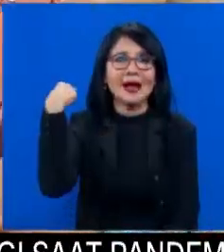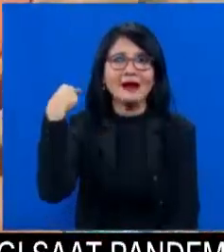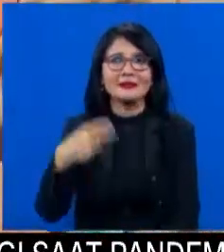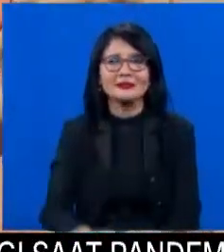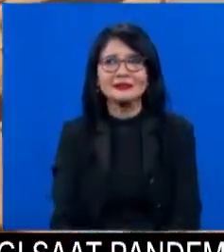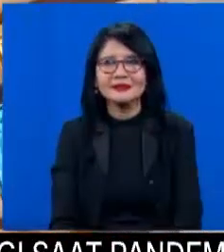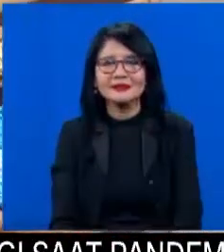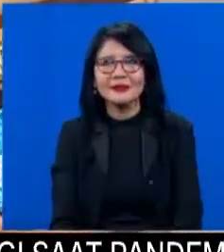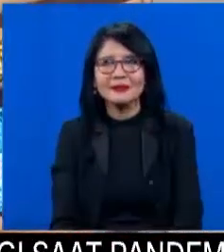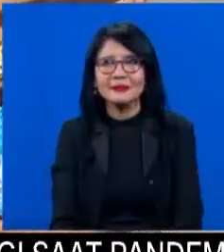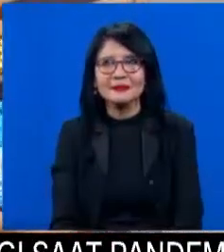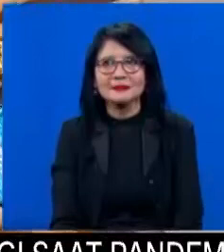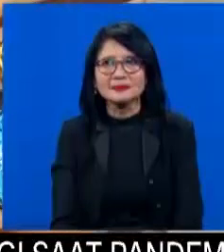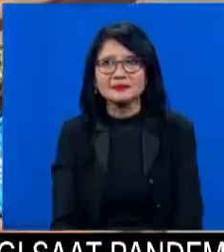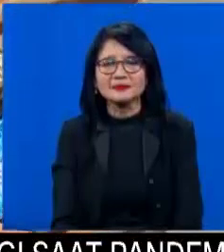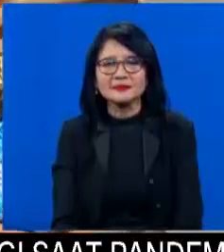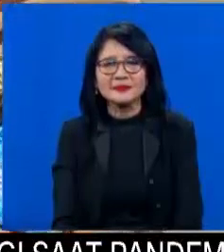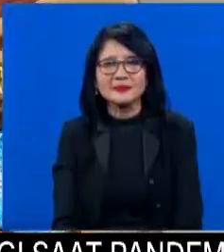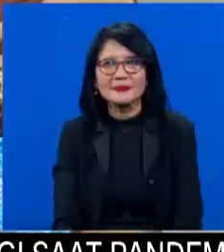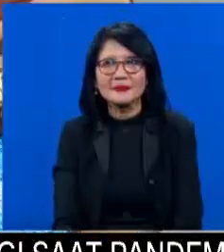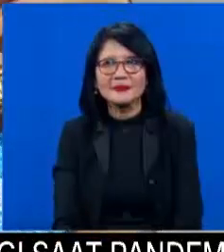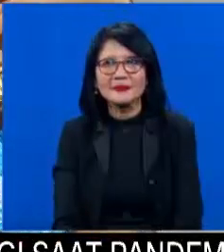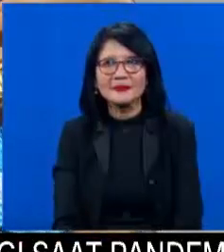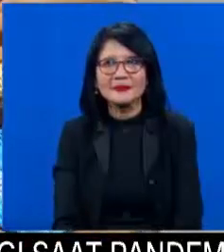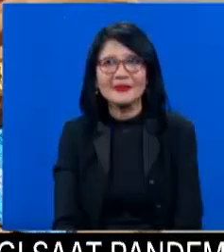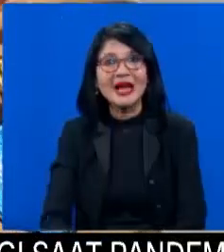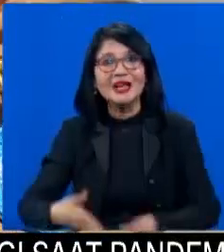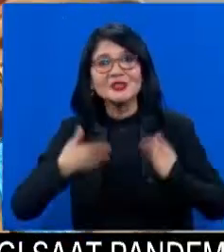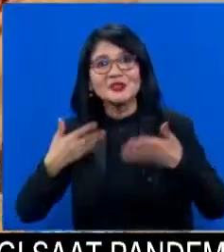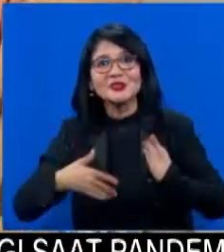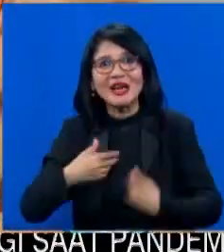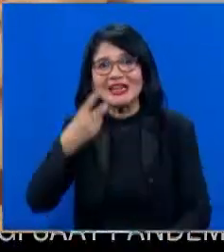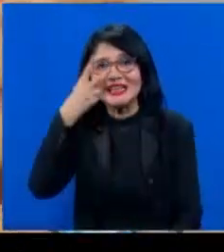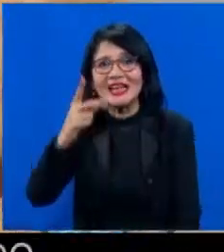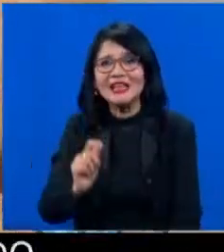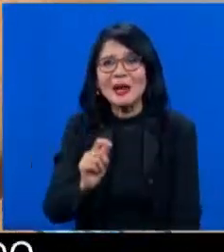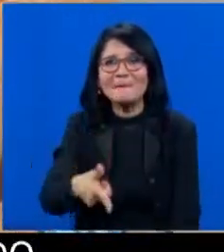Lagi jalan lihat ini aksesoris-aksesoris nih, kalau kecil mau beli ini.